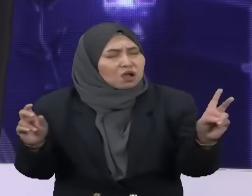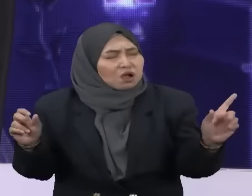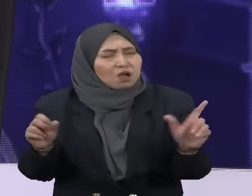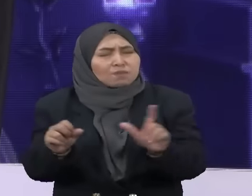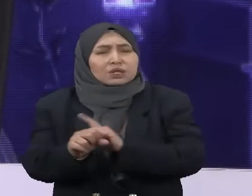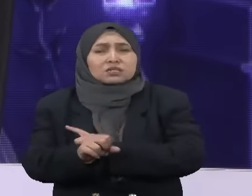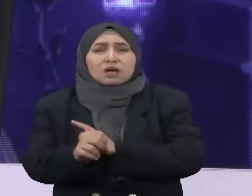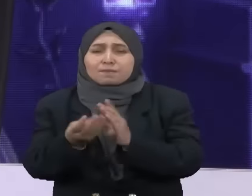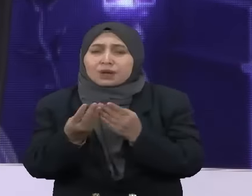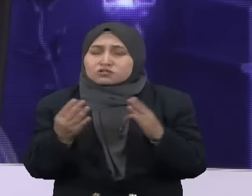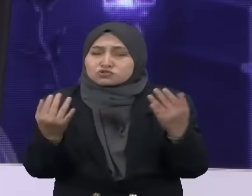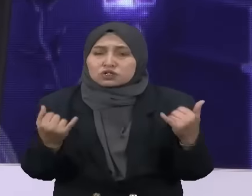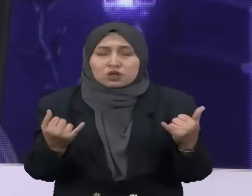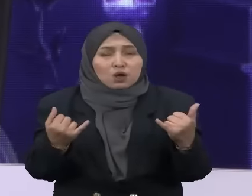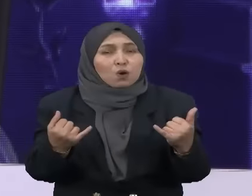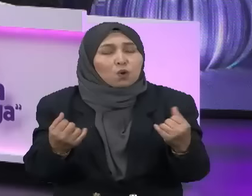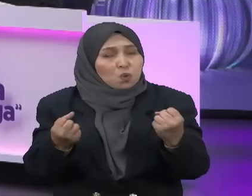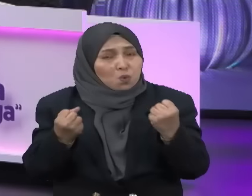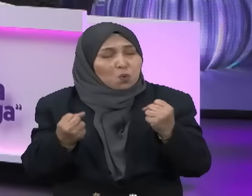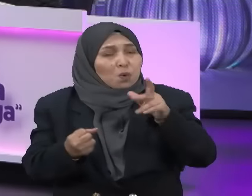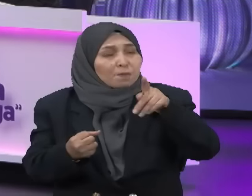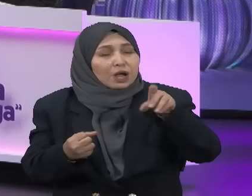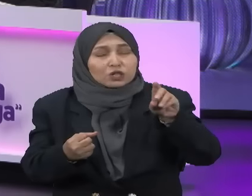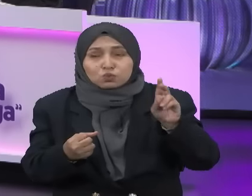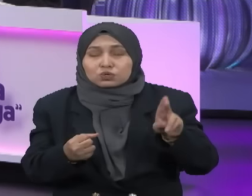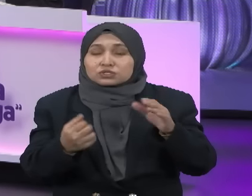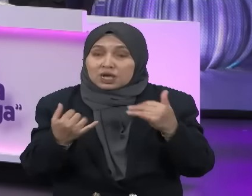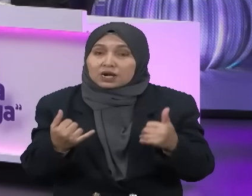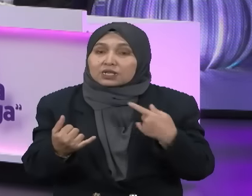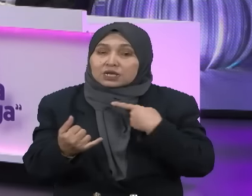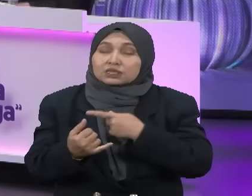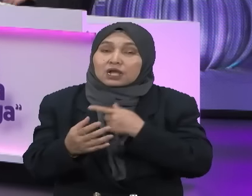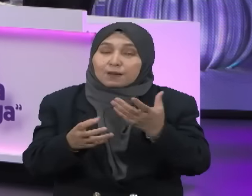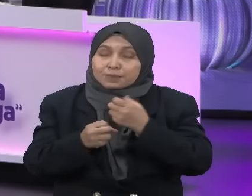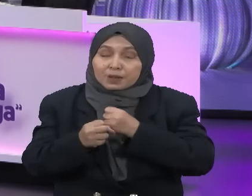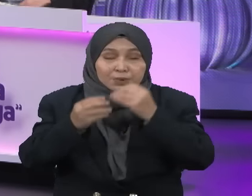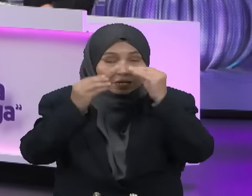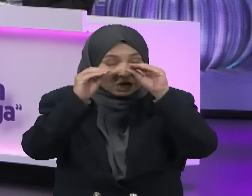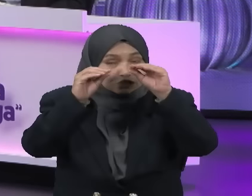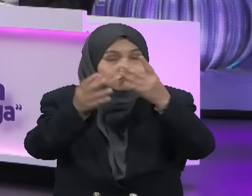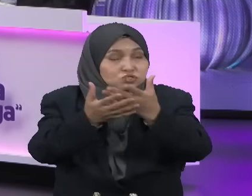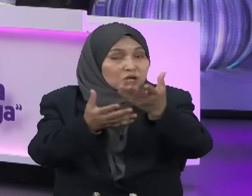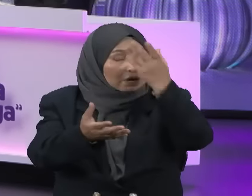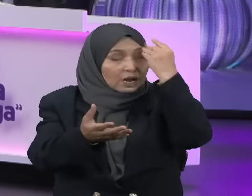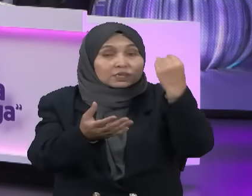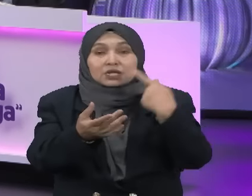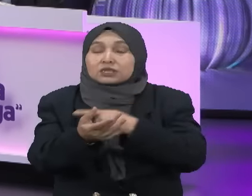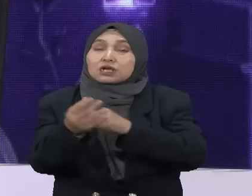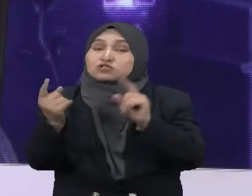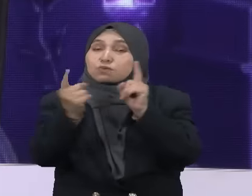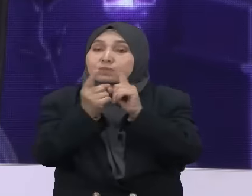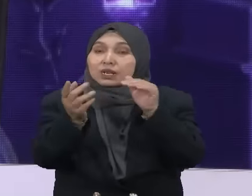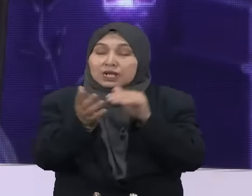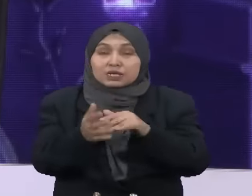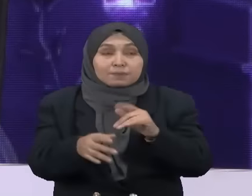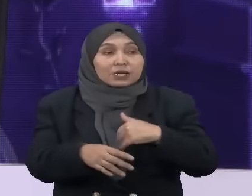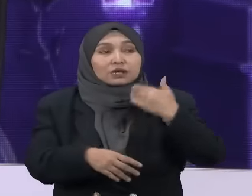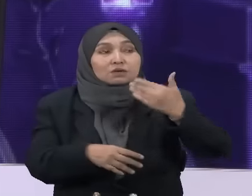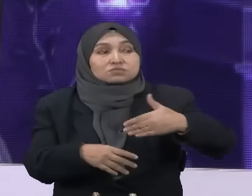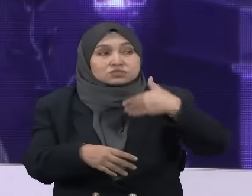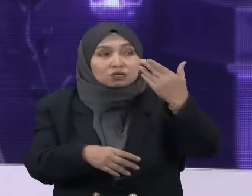Sekarang bahasa sekarang kata padu. Mudah-mudahan kita semua ambil pengajaran. InsyaAllah mudah-mudahan kita bertemu lagi pada